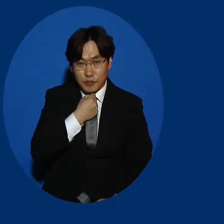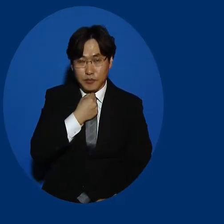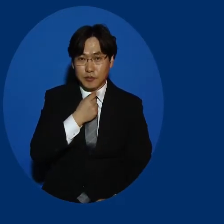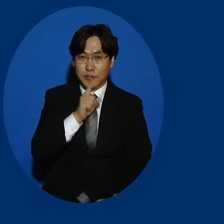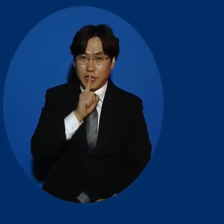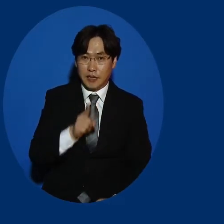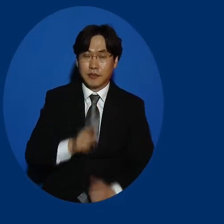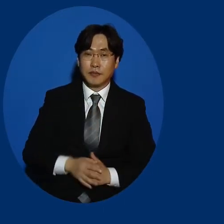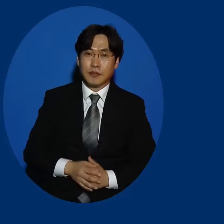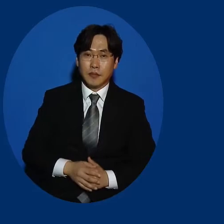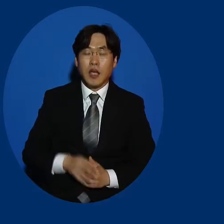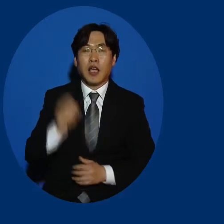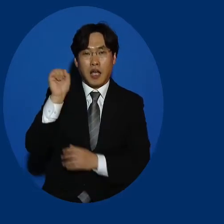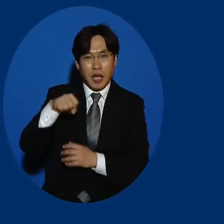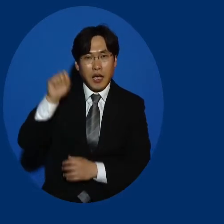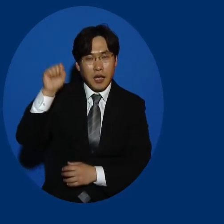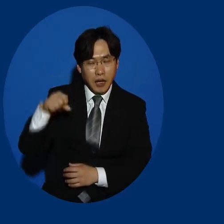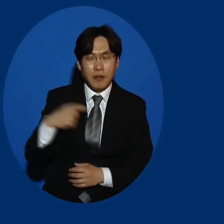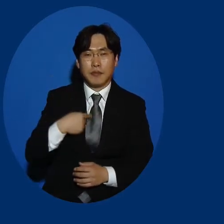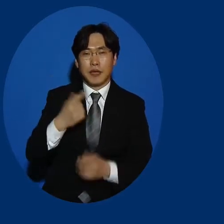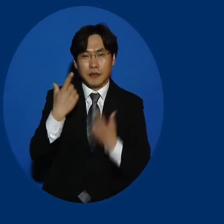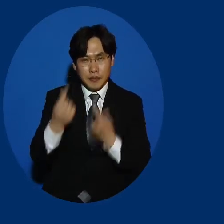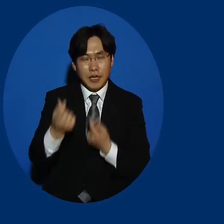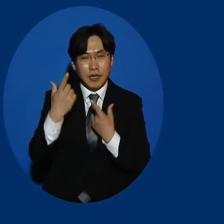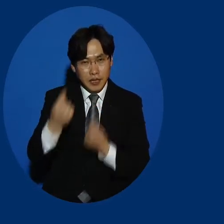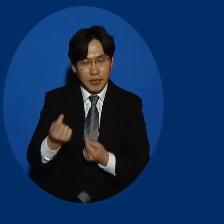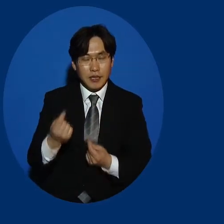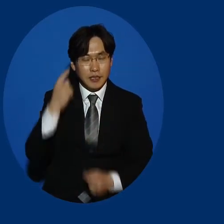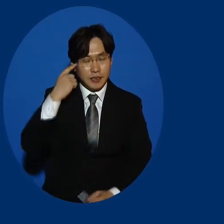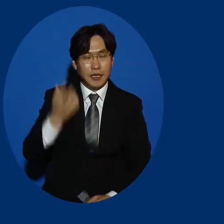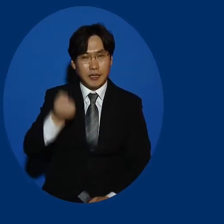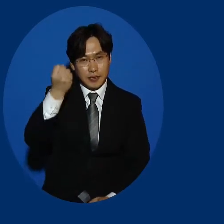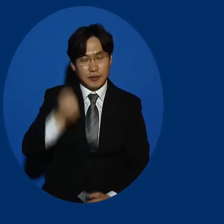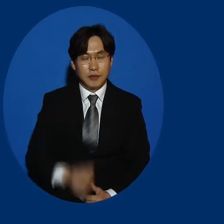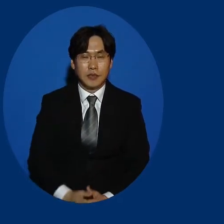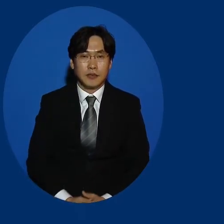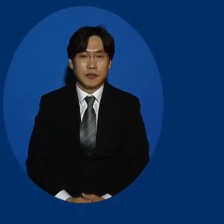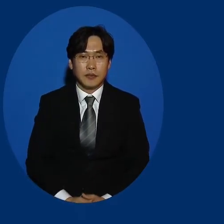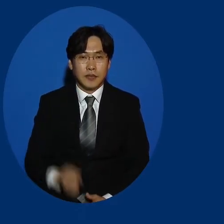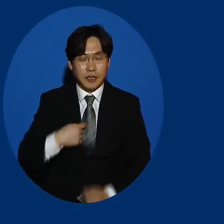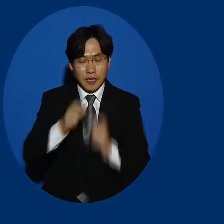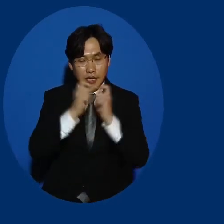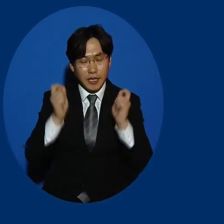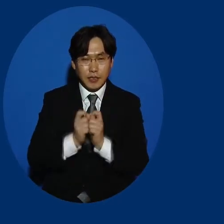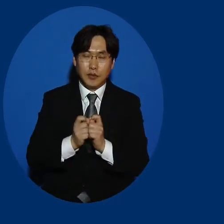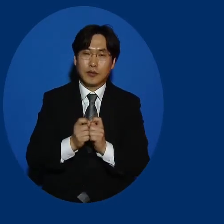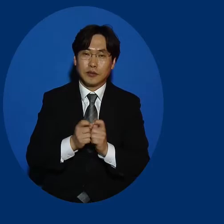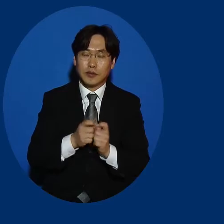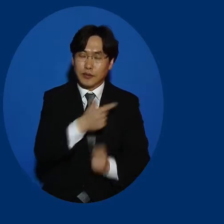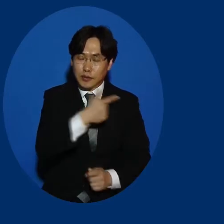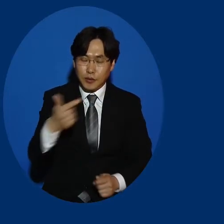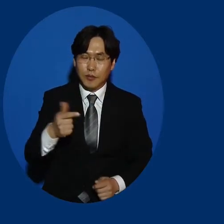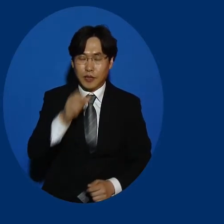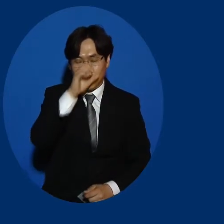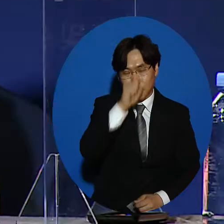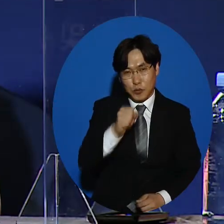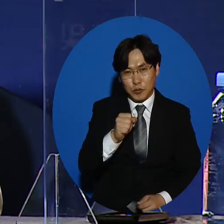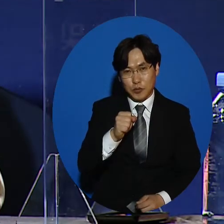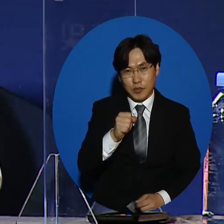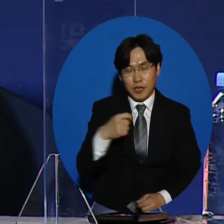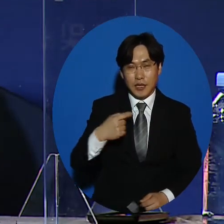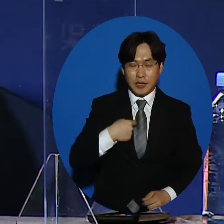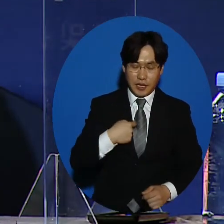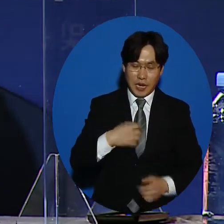정말 또 계속 고개를 끄덕끄덕거리면서 들을 수밖에 없는 내용이어가지고 전 참 개인적으로 되게 참 오히려 제가